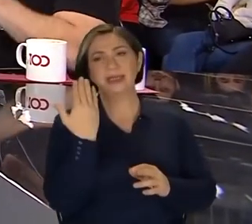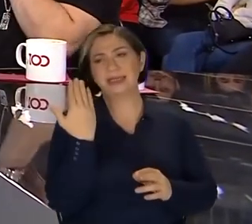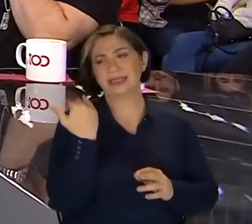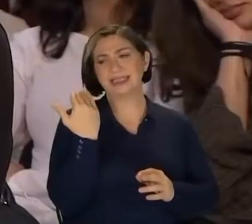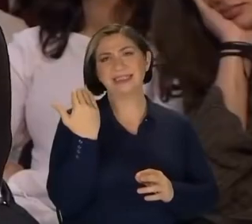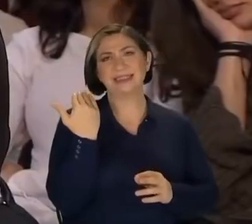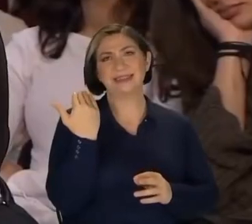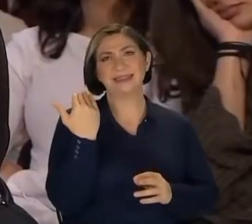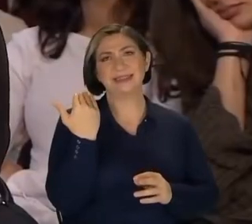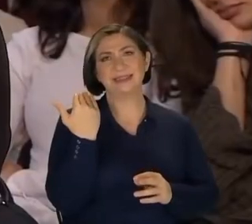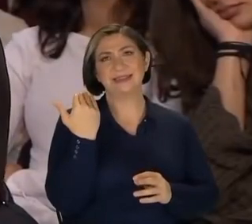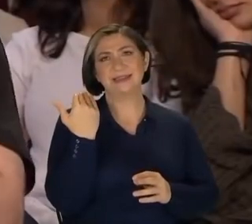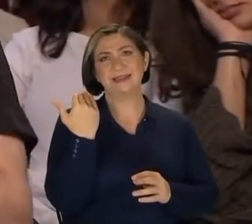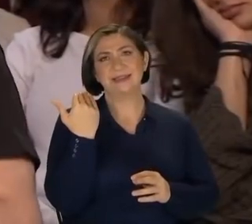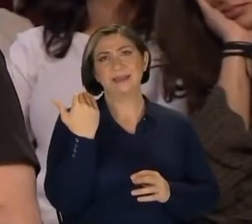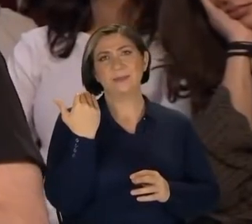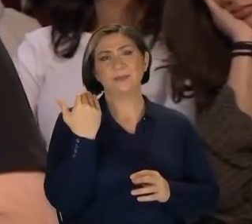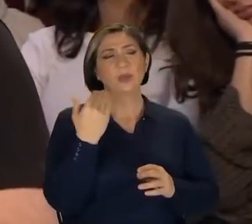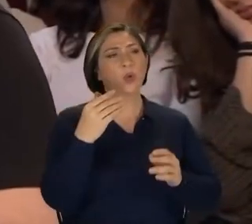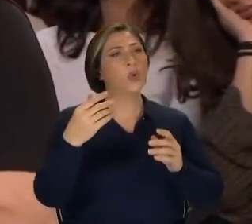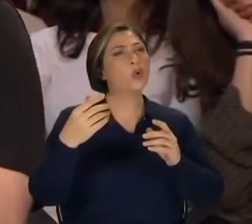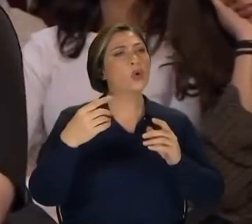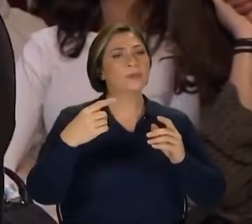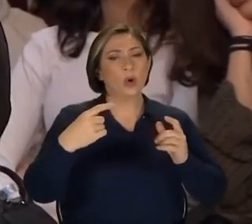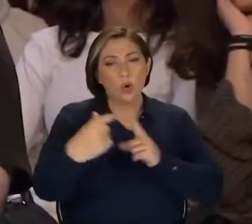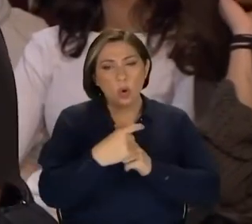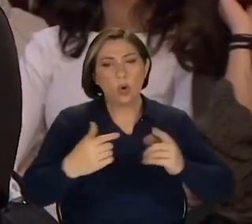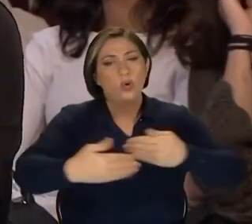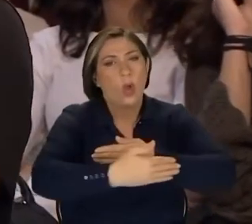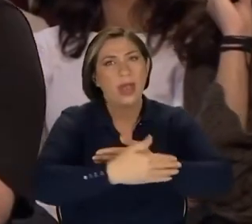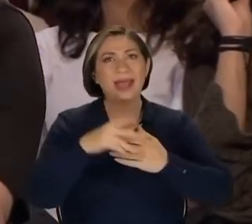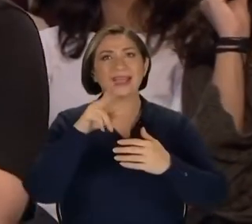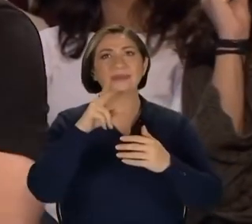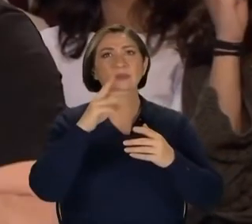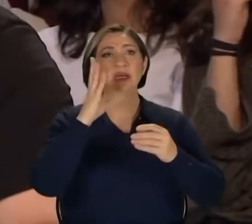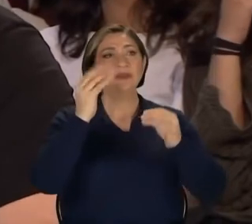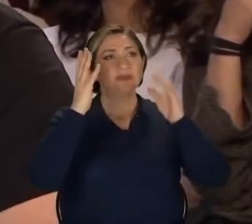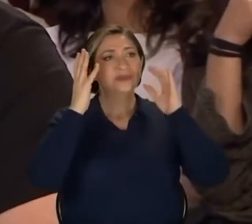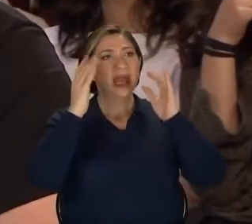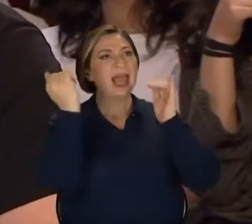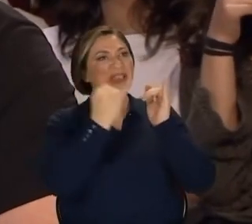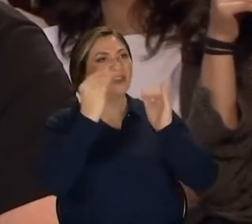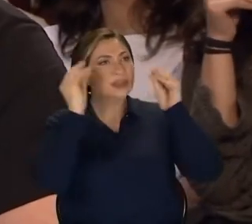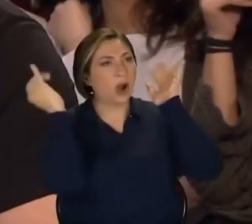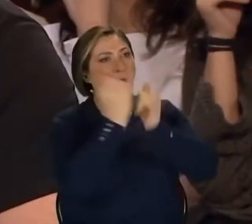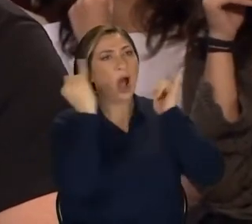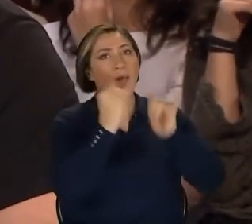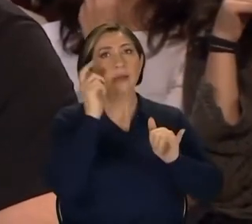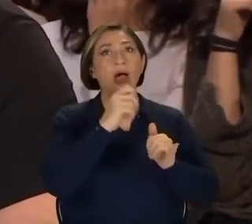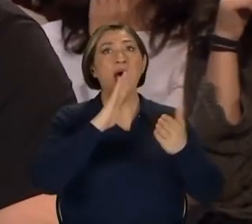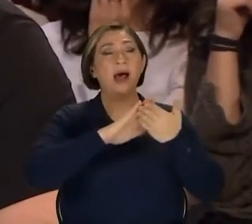geçenlerde... ya korur kollar bir tavır da şimdi birazcık böyle hoyrat girdikleri zaman film eleştirilerine falan